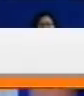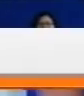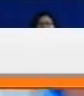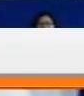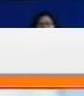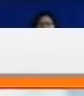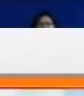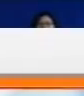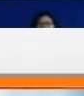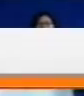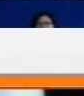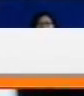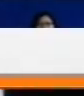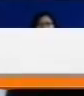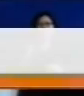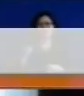Nah ini